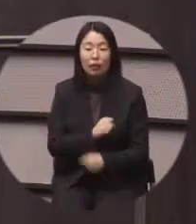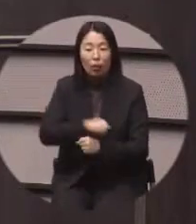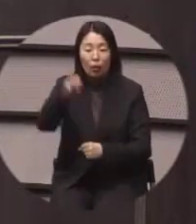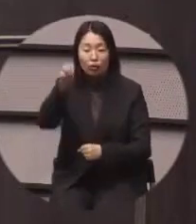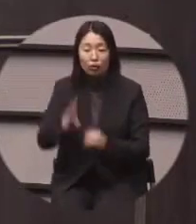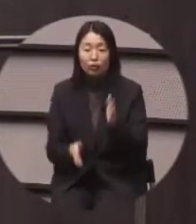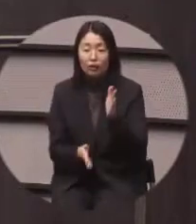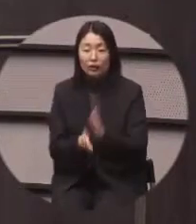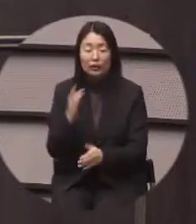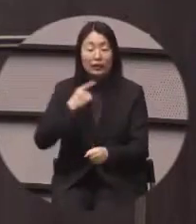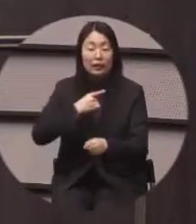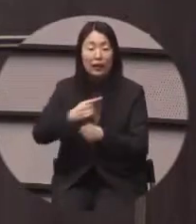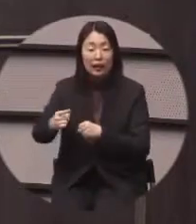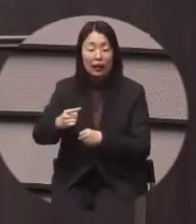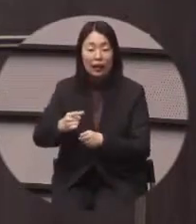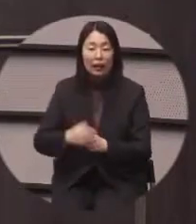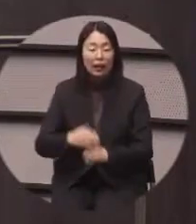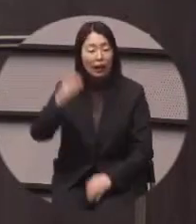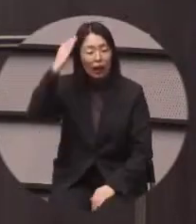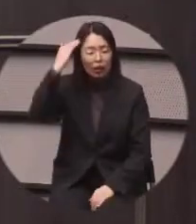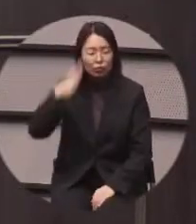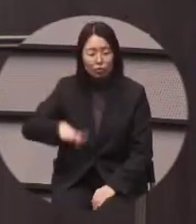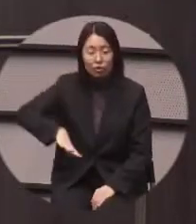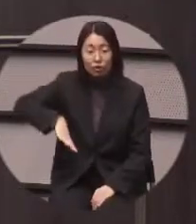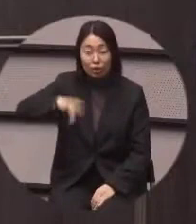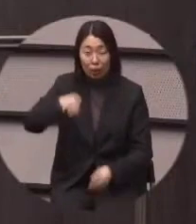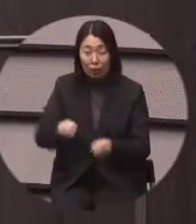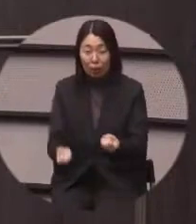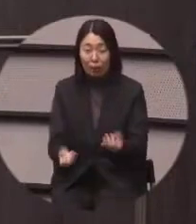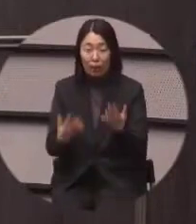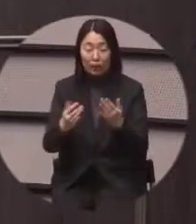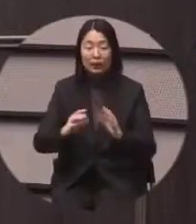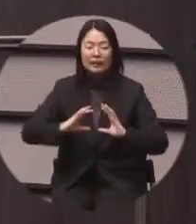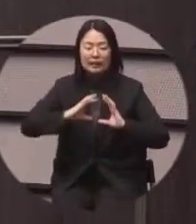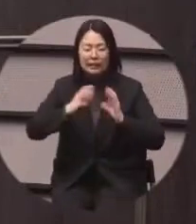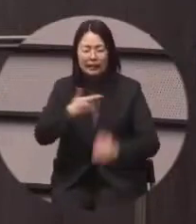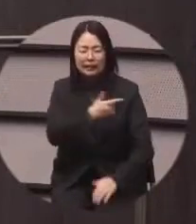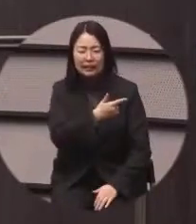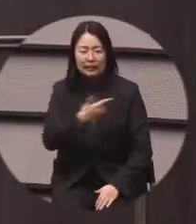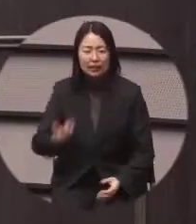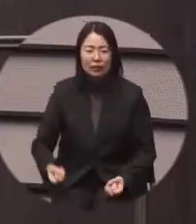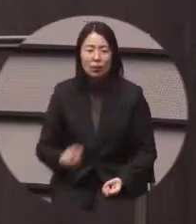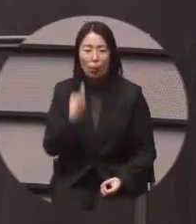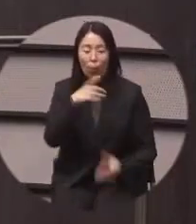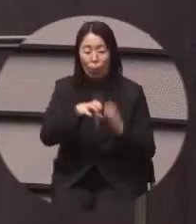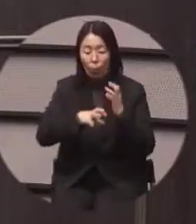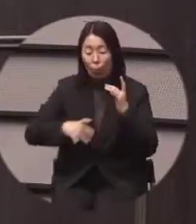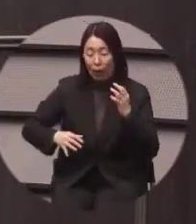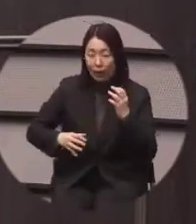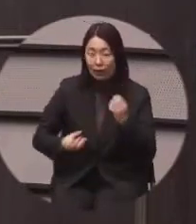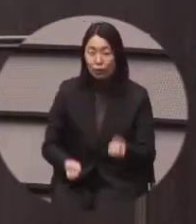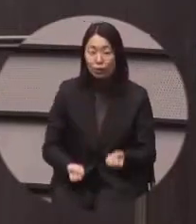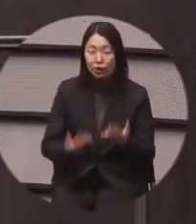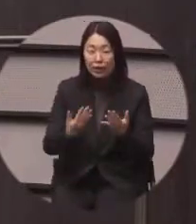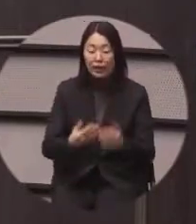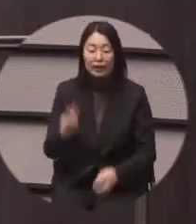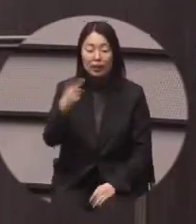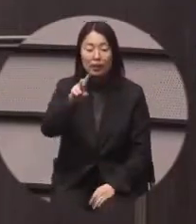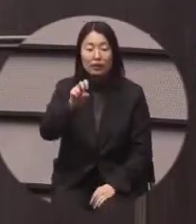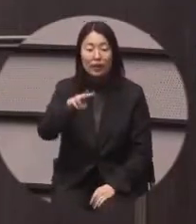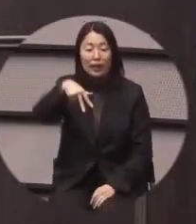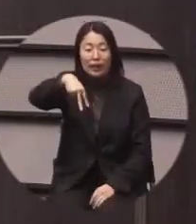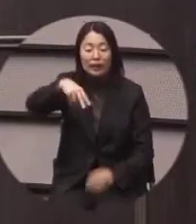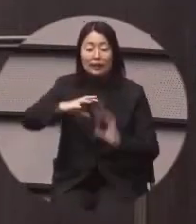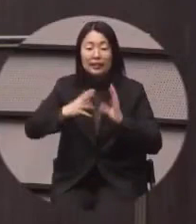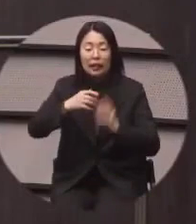광주시는 내년에 대한민국 최초로 개최하는 대규모 국제 관악축제인 2024년 세계 관악 컨퍼런스를 앞두고